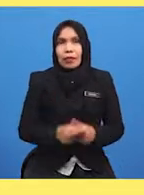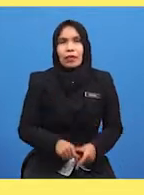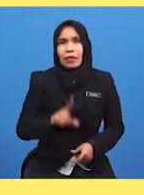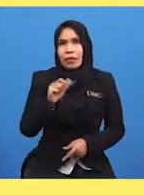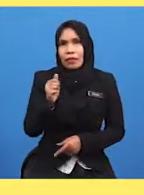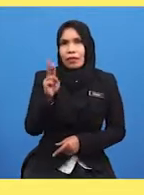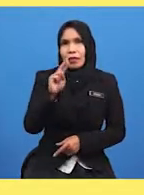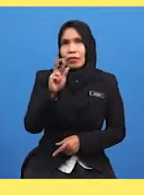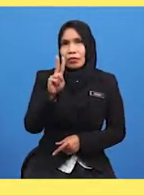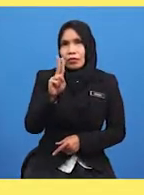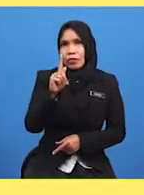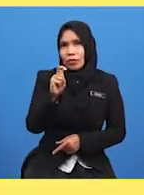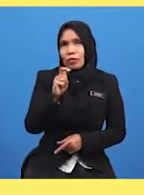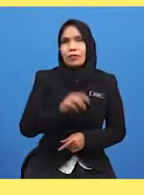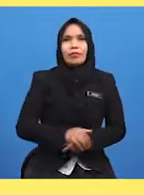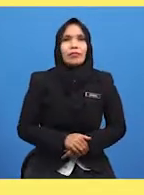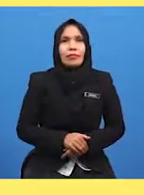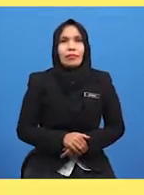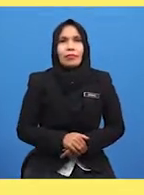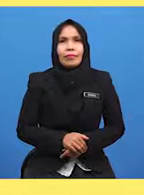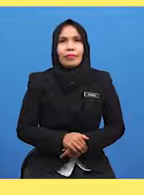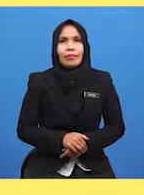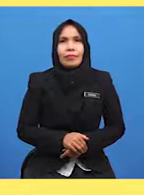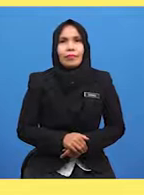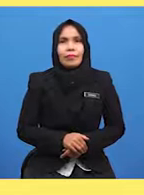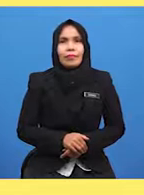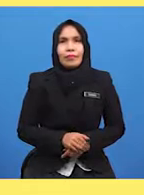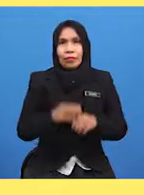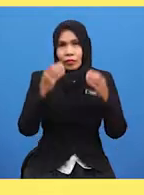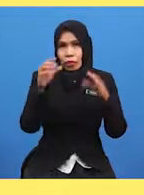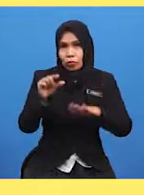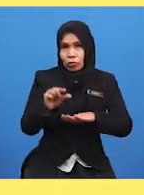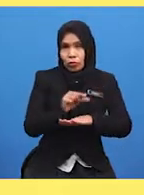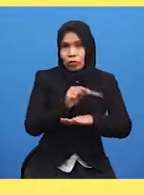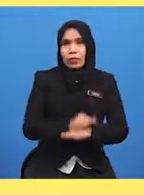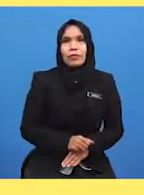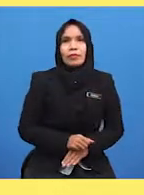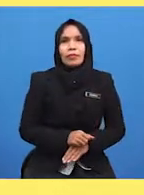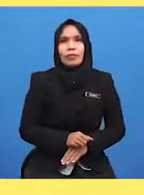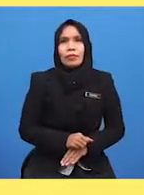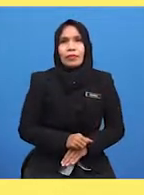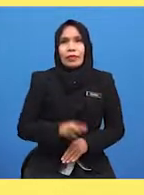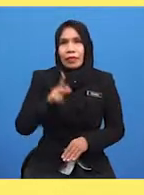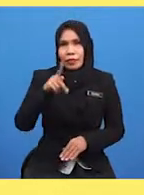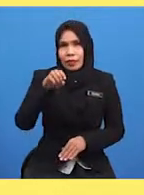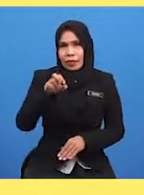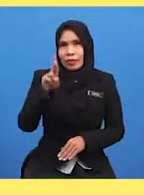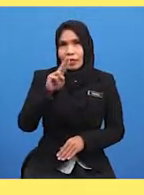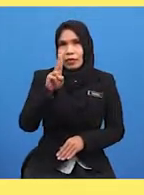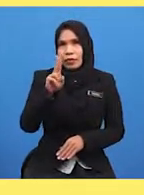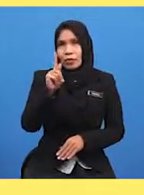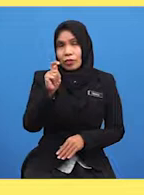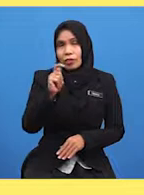Tahta Kesultanan perak pada paparan ini cego menggunakan akronim perut bagi